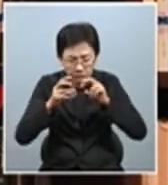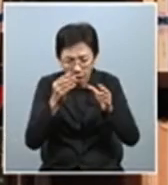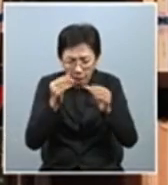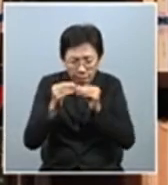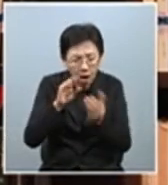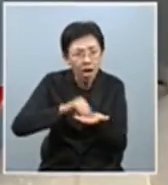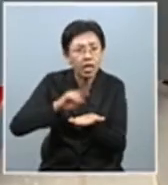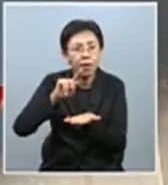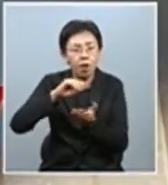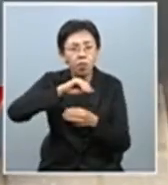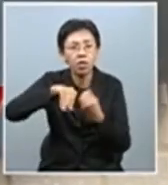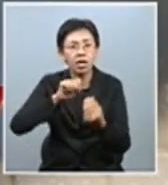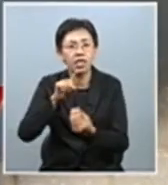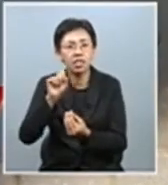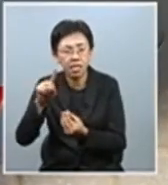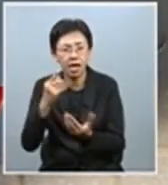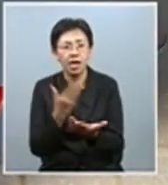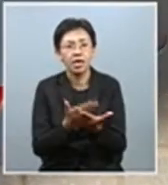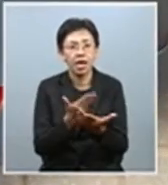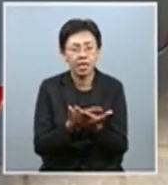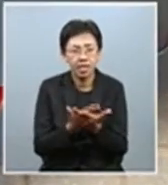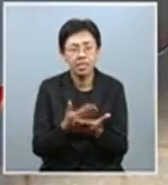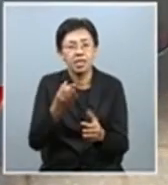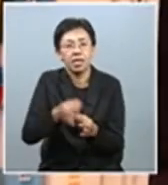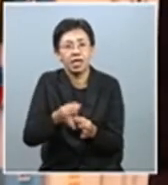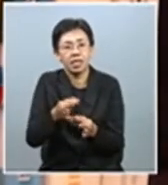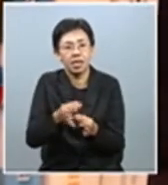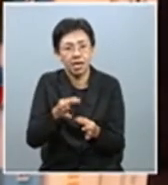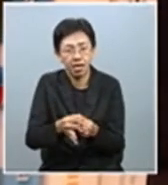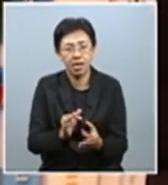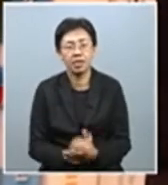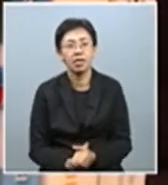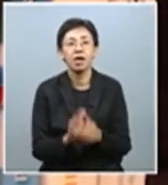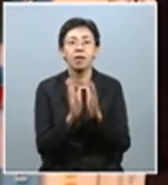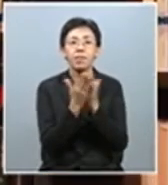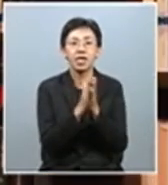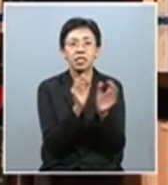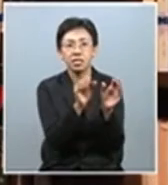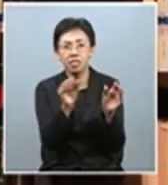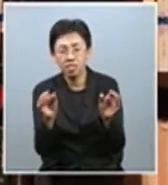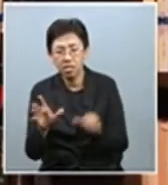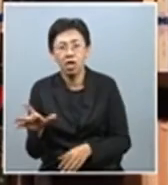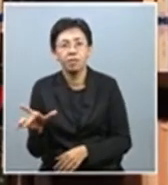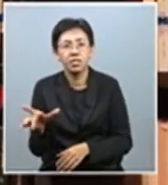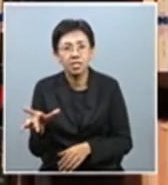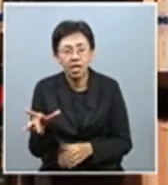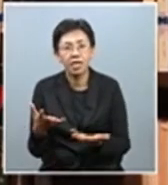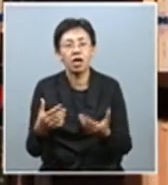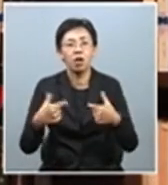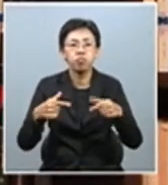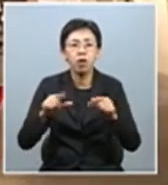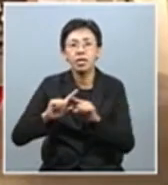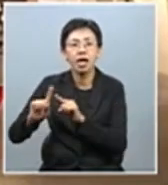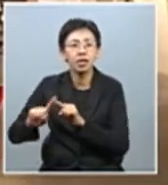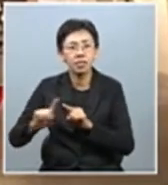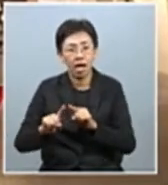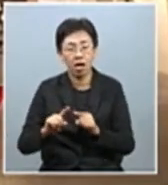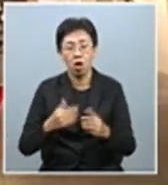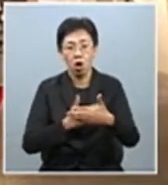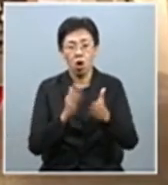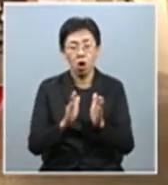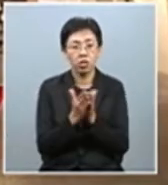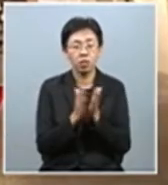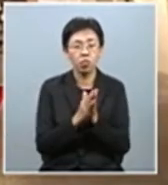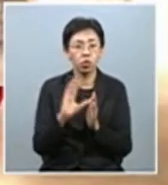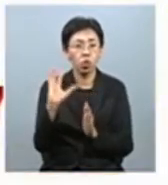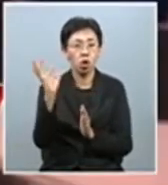ลด้านเศรษฐศาสตร์การเงินการธนาคารมีทั้งหนังสือสื่อวิดิทัศน์พร้อมทั้งเชื่อมโยงกับห้องสมุดชั้นนำทั่วโลกกว่า